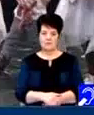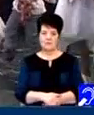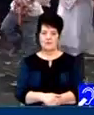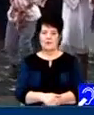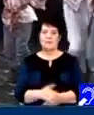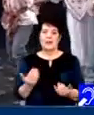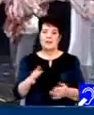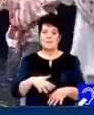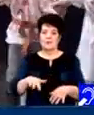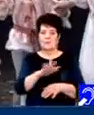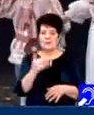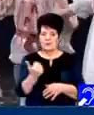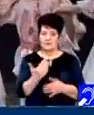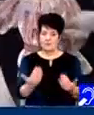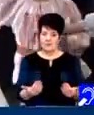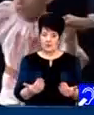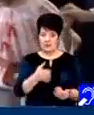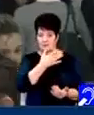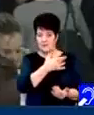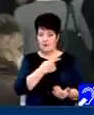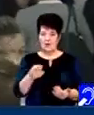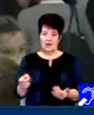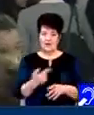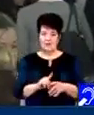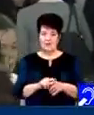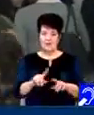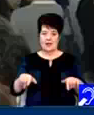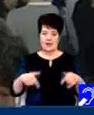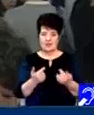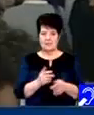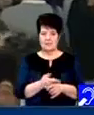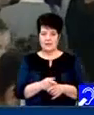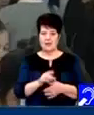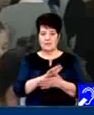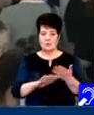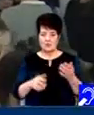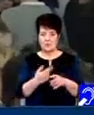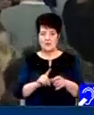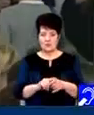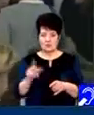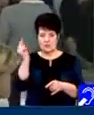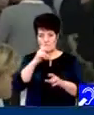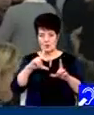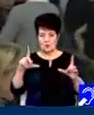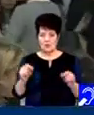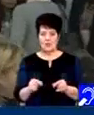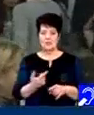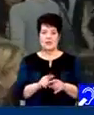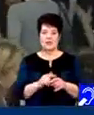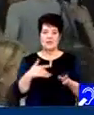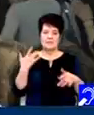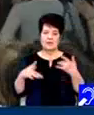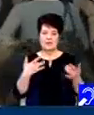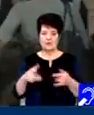după, să spunem, această perioadă scurtă de școlarizare a actorilor, să continuăm această școlarizare și chiar să scoatem primul